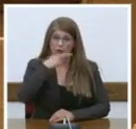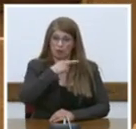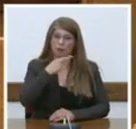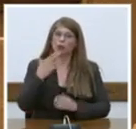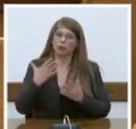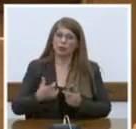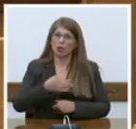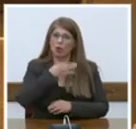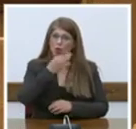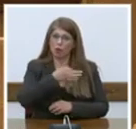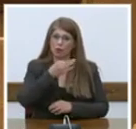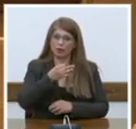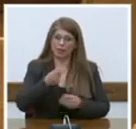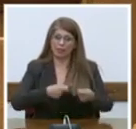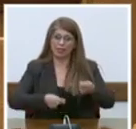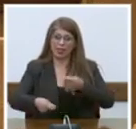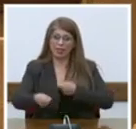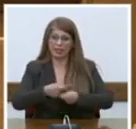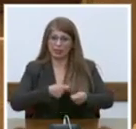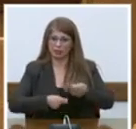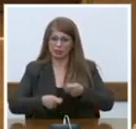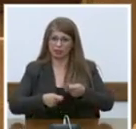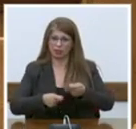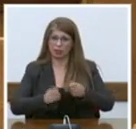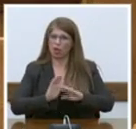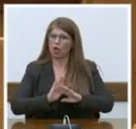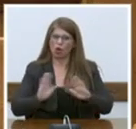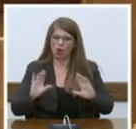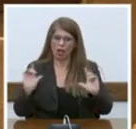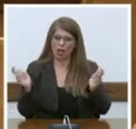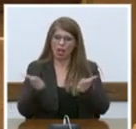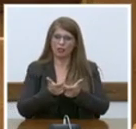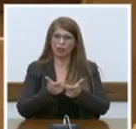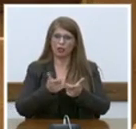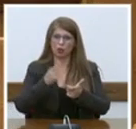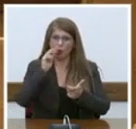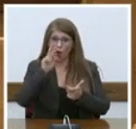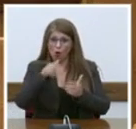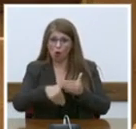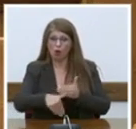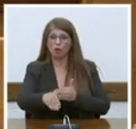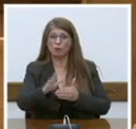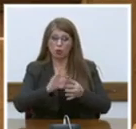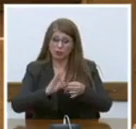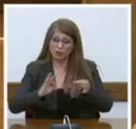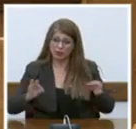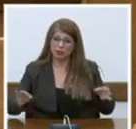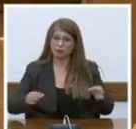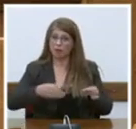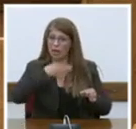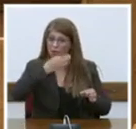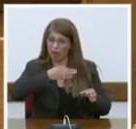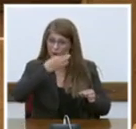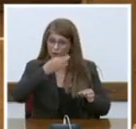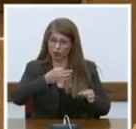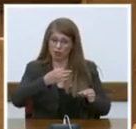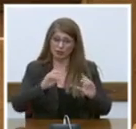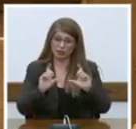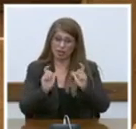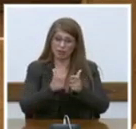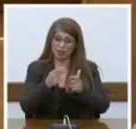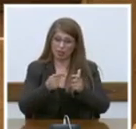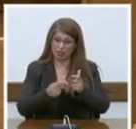ομιλία διαχειριστική, χωρίς εθνικό όραμα, χωρίς εκτεταμένη αναφορά στα εθνικά